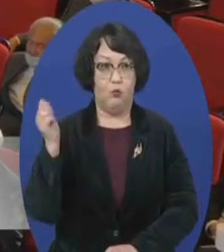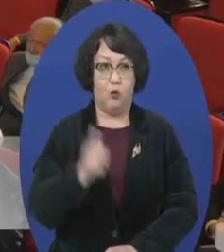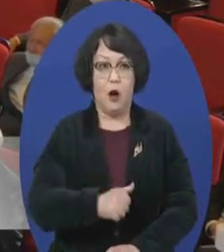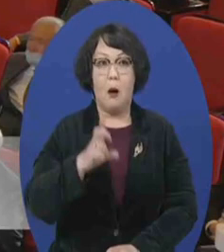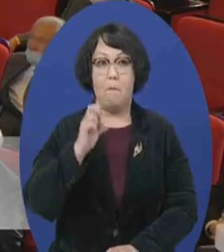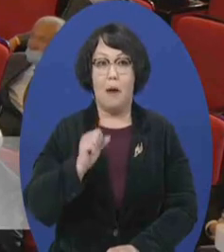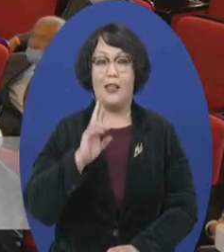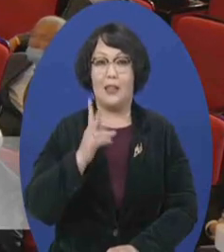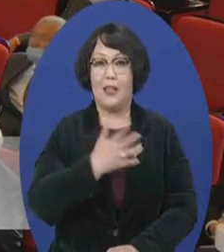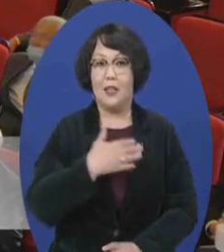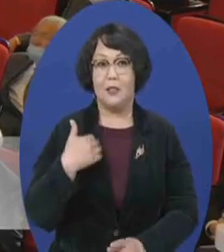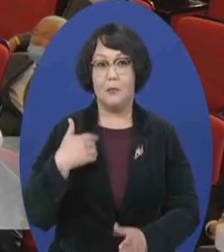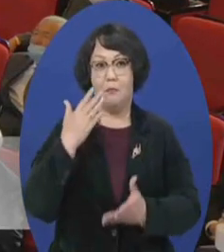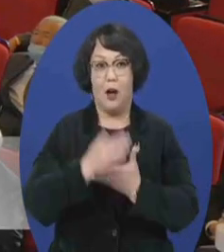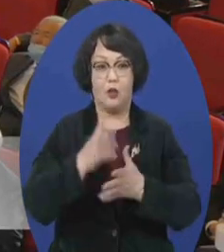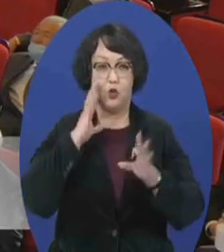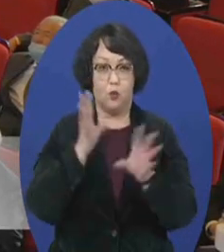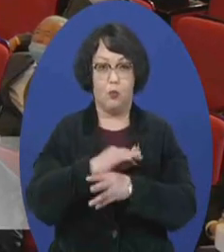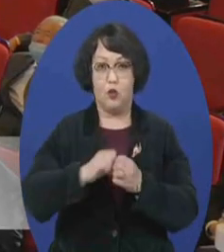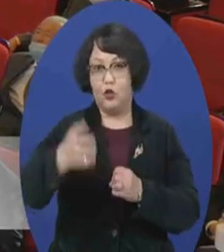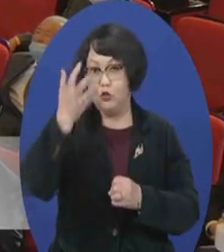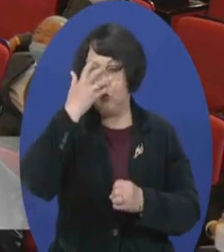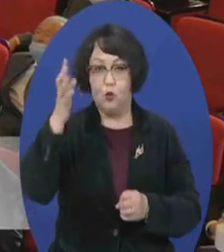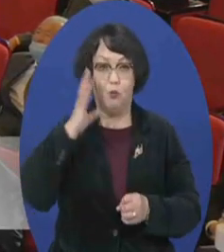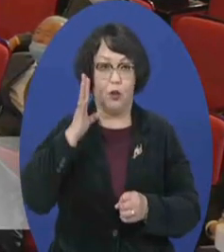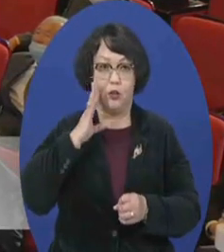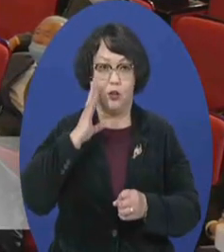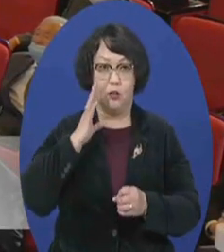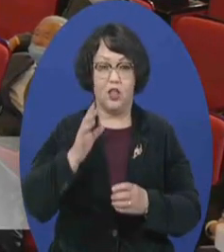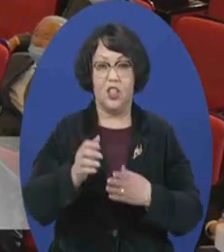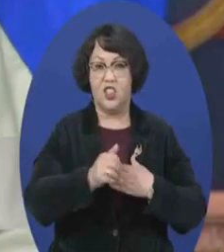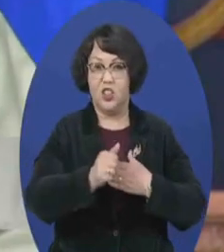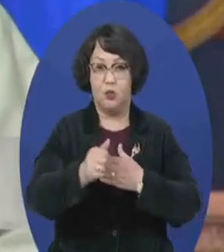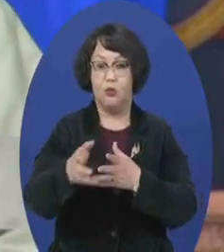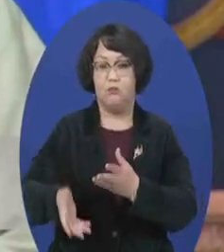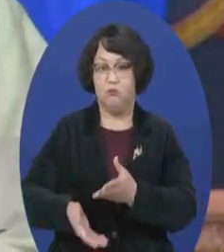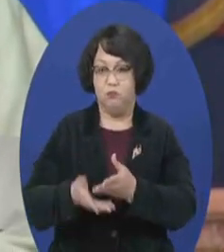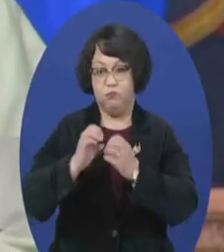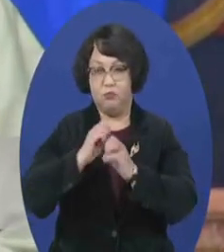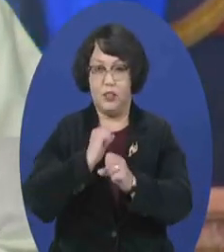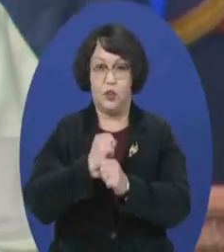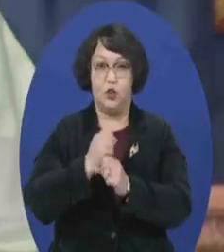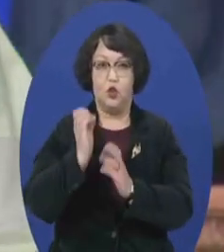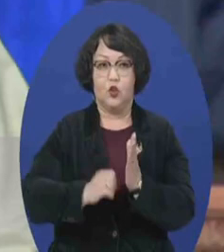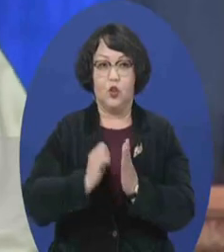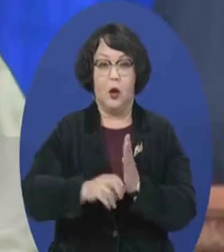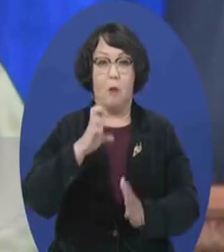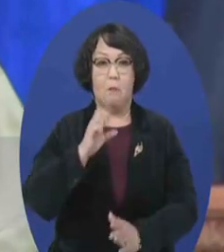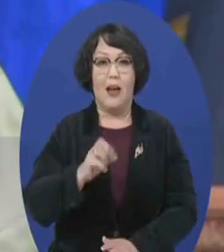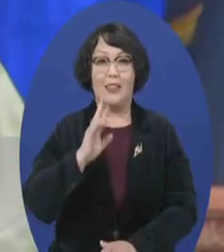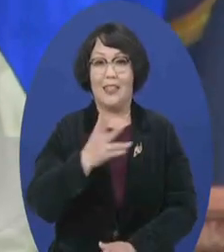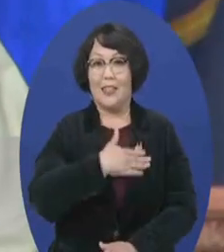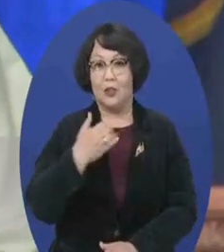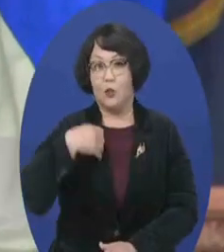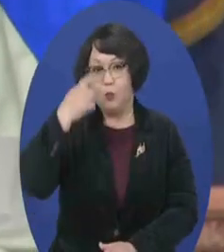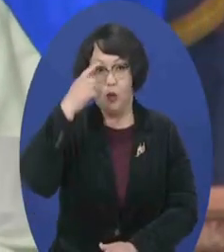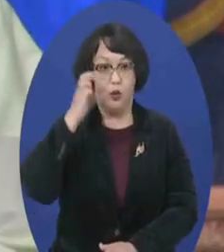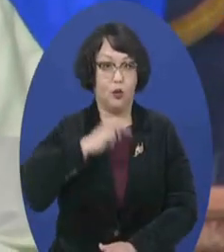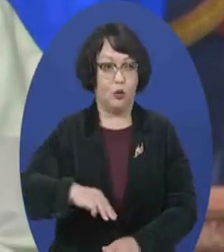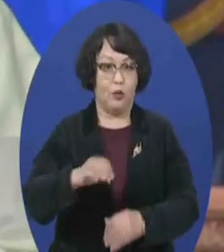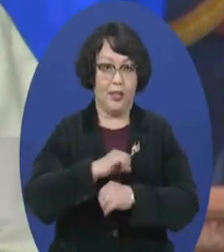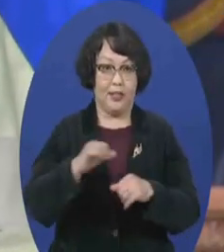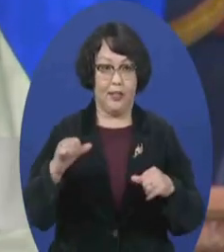байх тогтолцоо хөгжүүлэхэд төрийн бодлогыг чиглүүлэх шаардлагатай. Баялагтай эзэн Монголын төлөө гэсэн ард